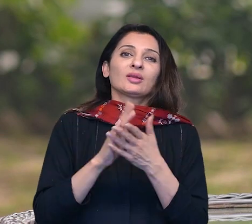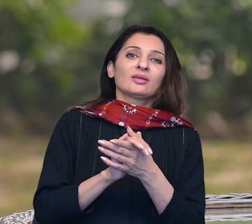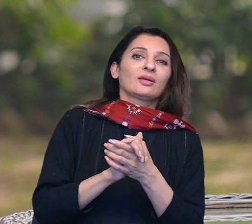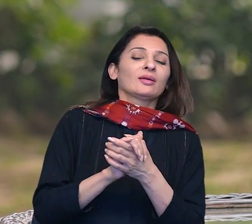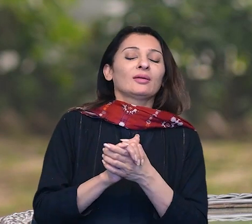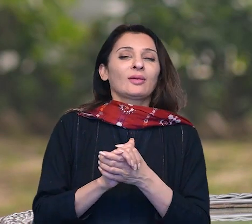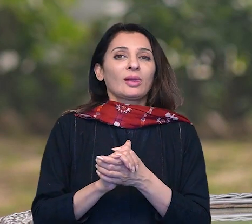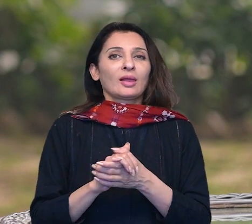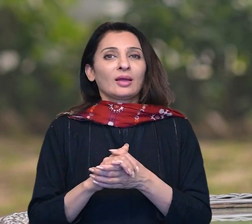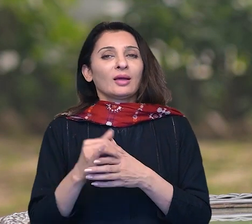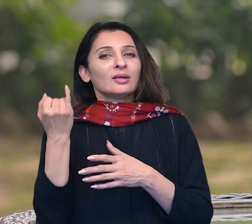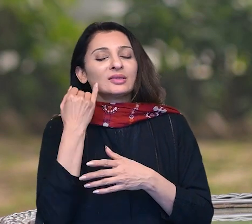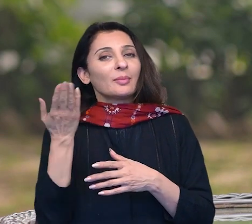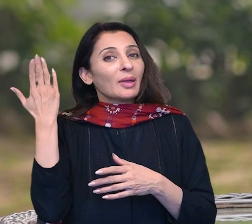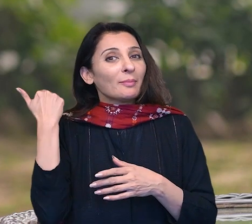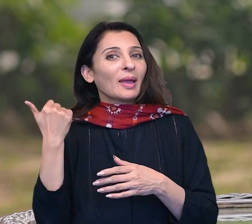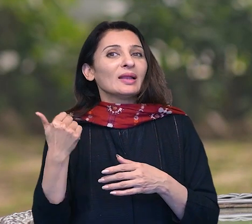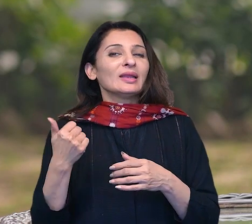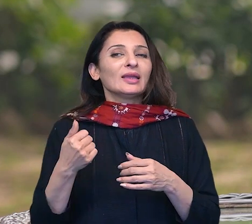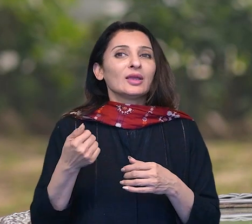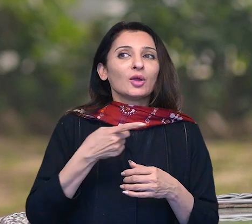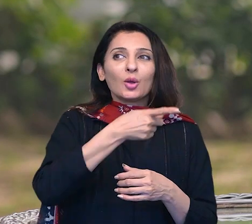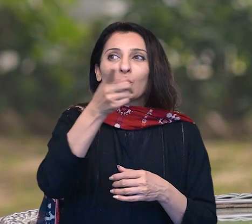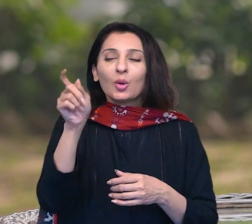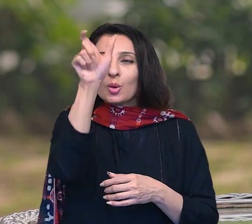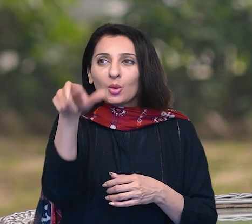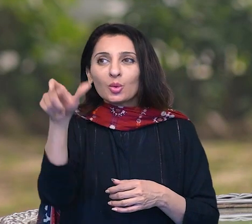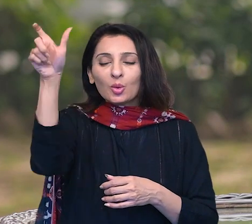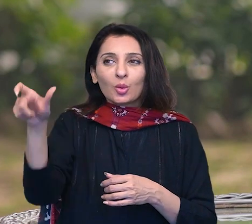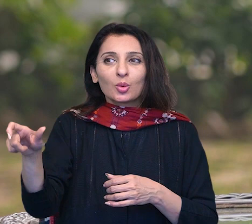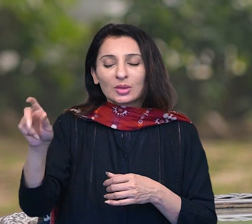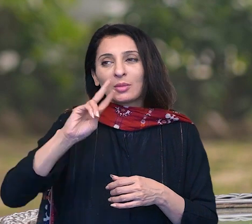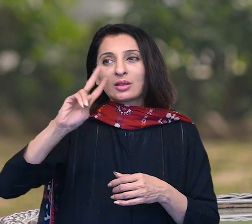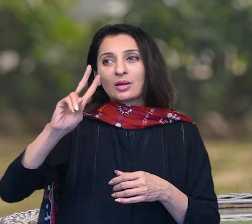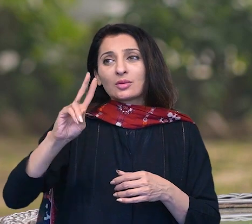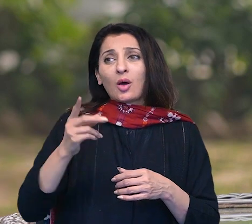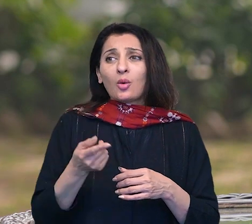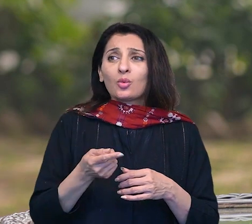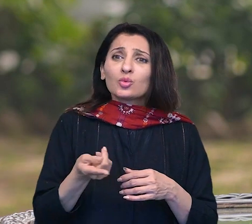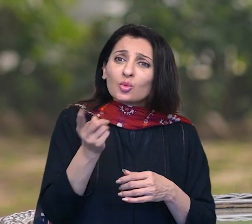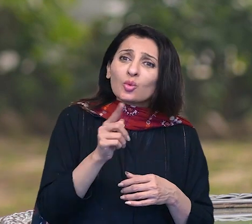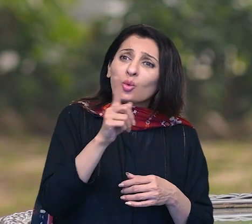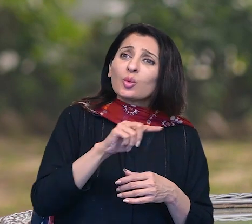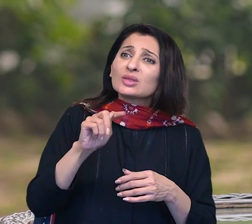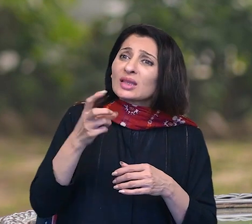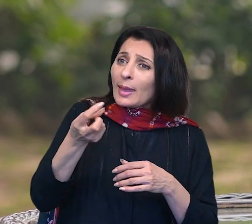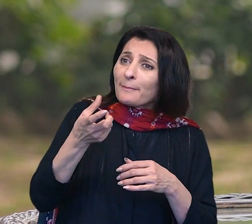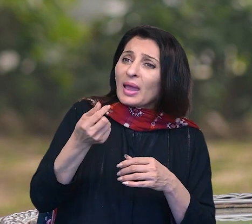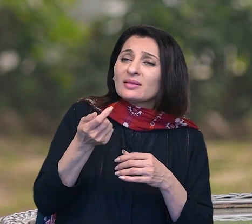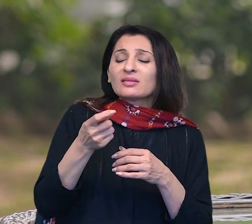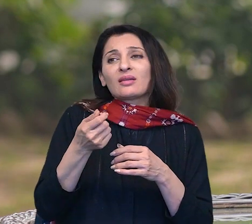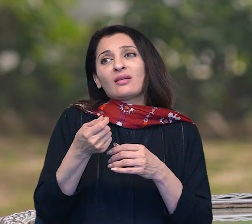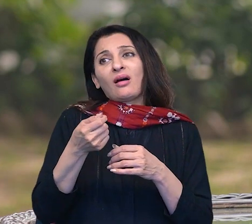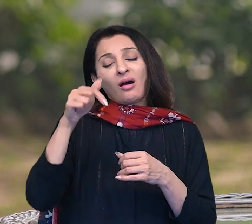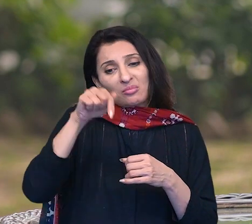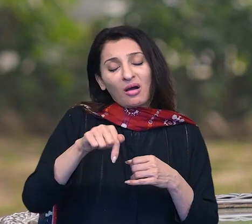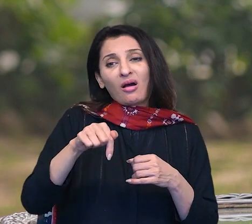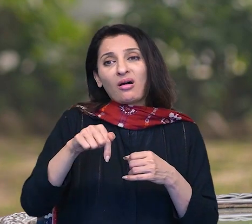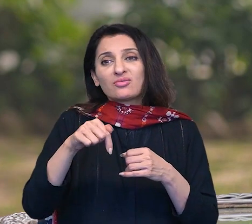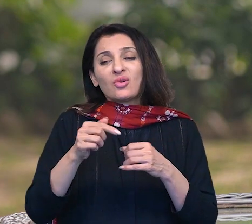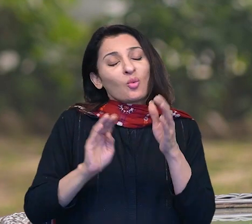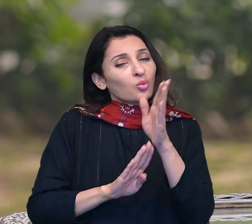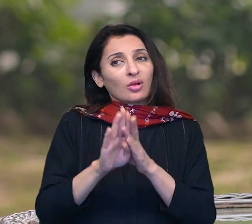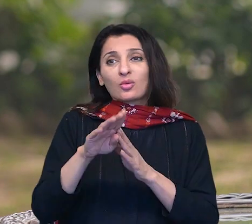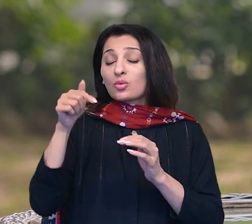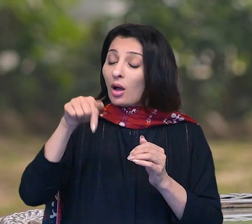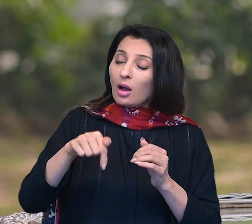बात करता हूँ तो वो बोलते हैं कि जी रोज़ के रेट जो हैं वो आप आज कोटेशन मंगवाएं और आज ही पेमेंट करें, क्योंकि